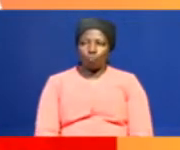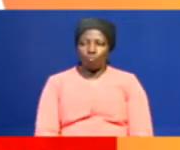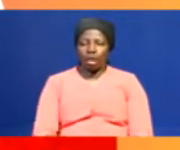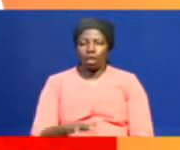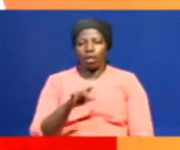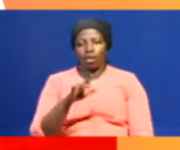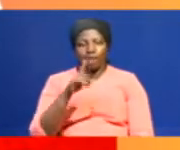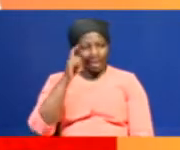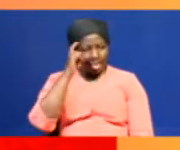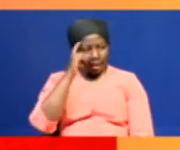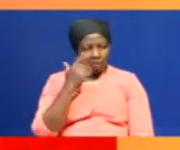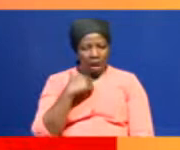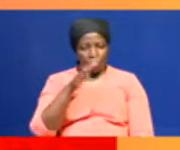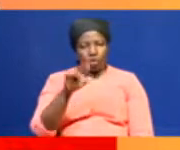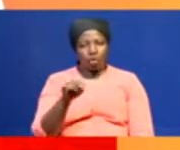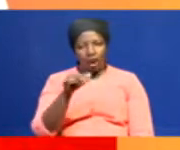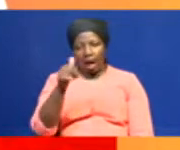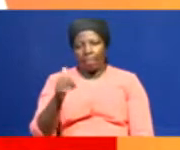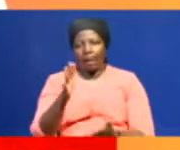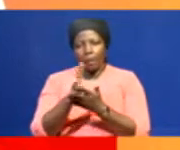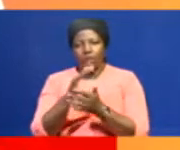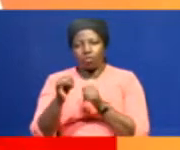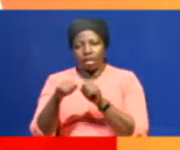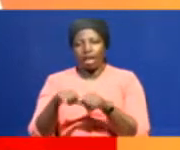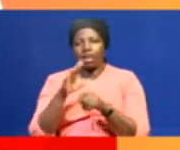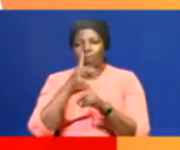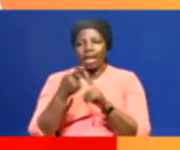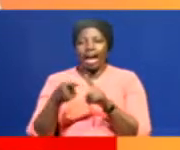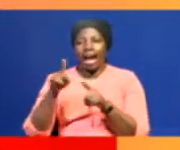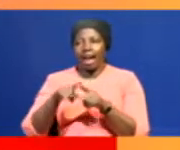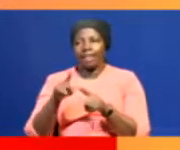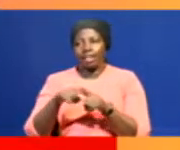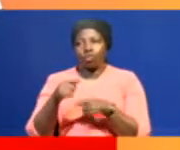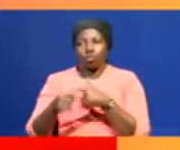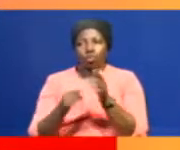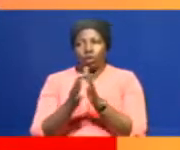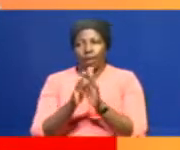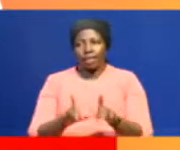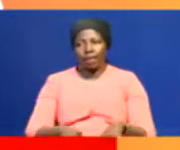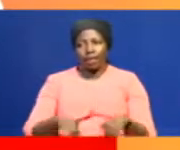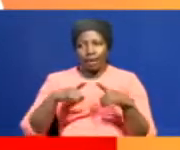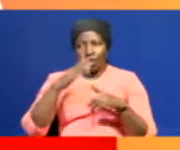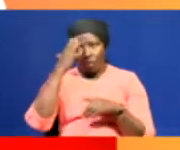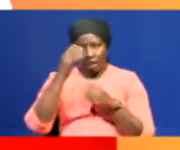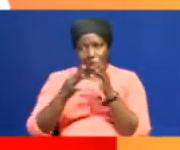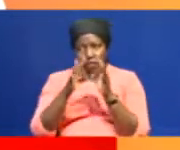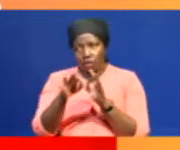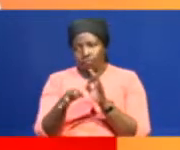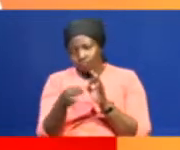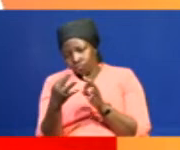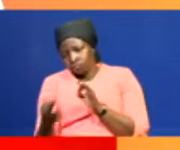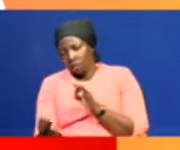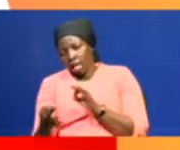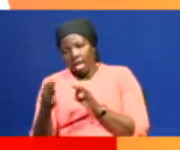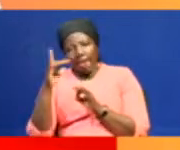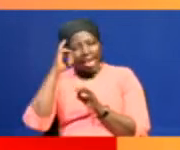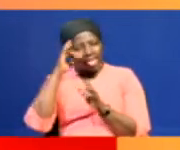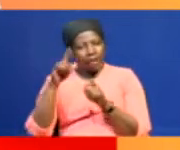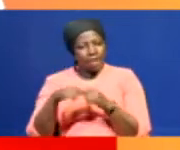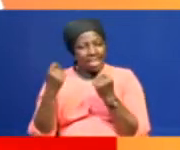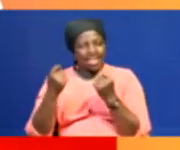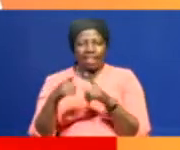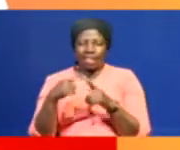yako. So lazima tu watu wetu waweze kuvalia helmet, kwa maana ukianguka kichwa ukipasuka ni hivyo. Lakini ukivaa helmet kichwa hakitapasuka, helmet